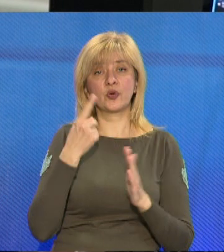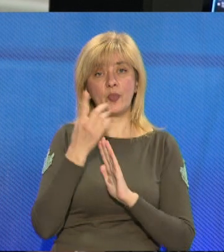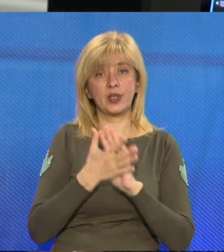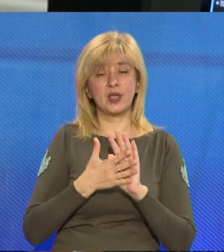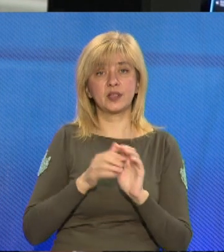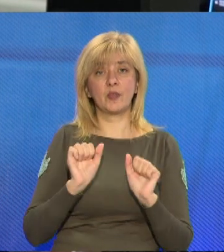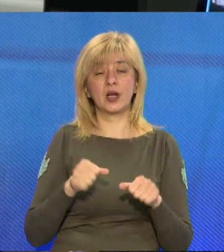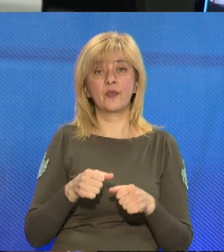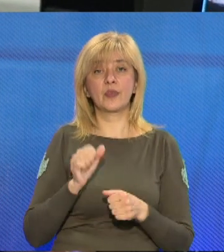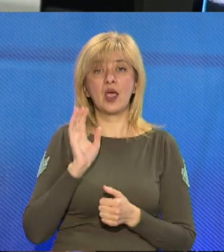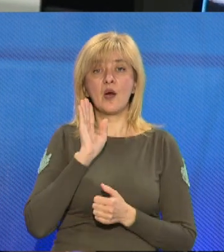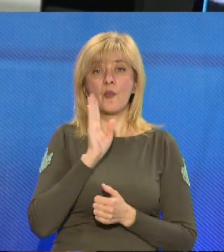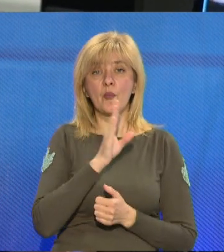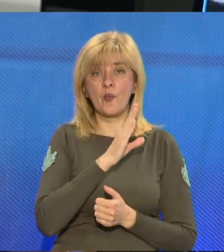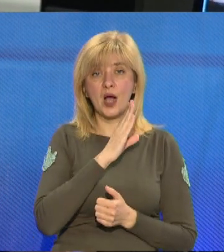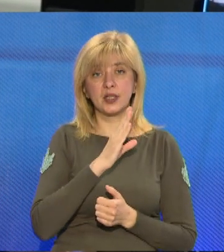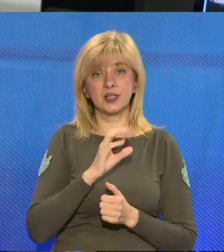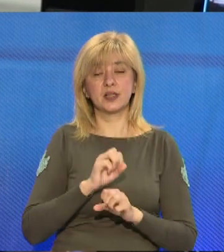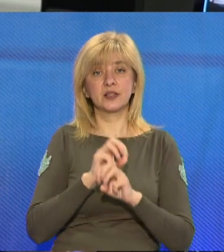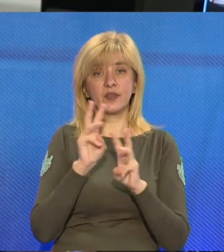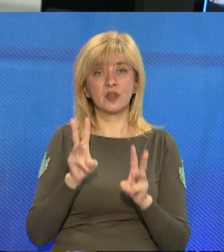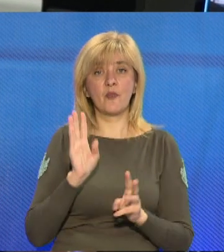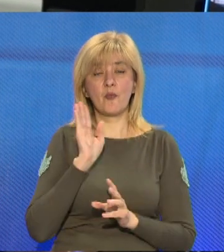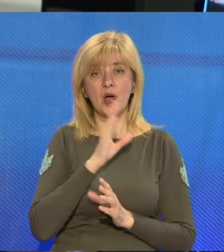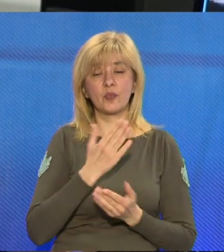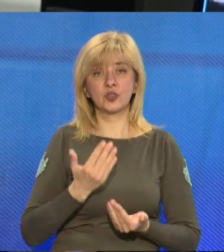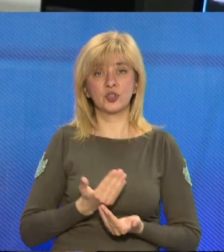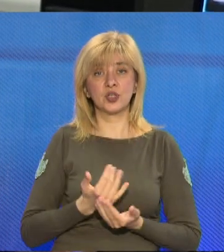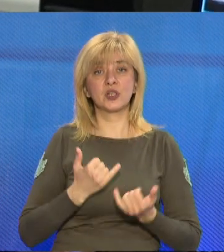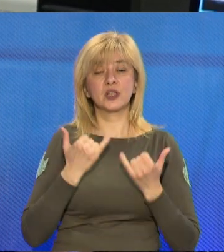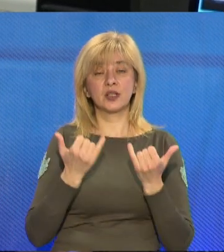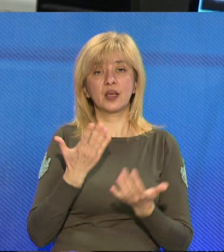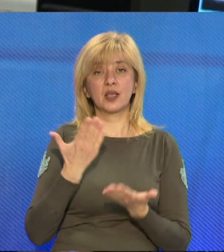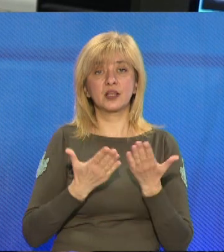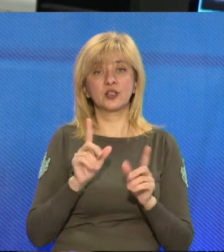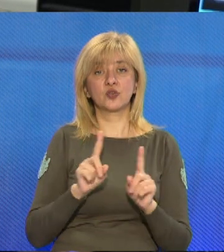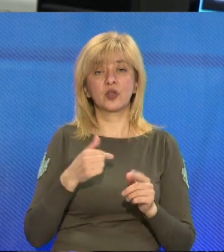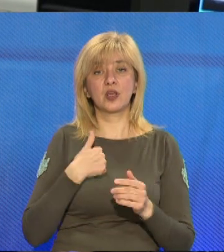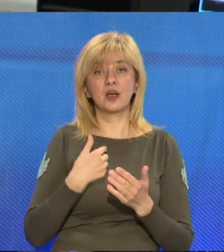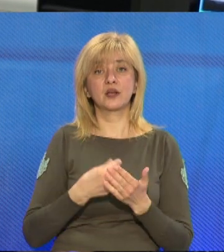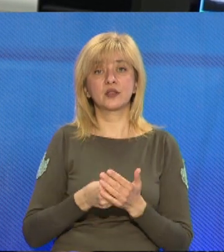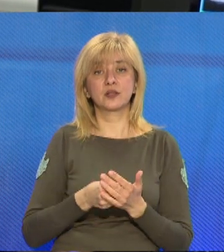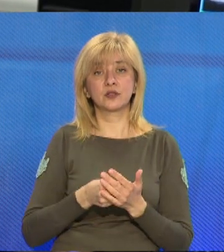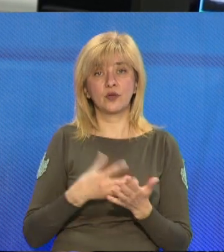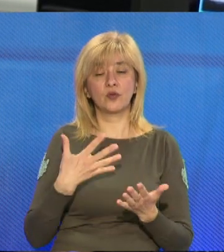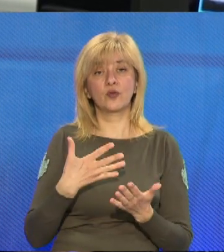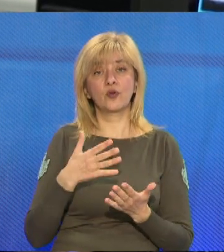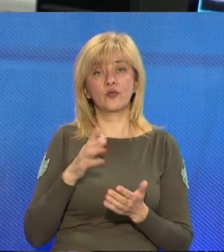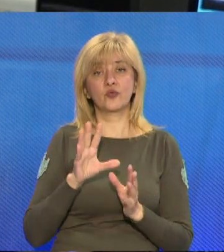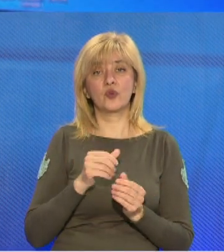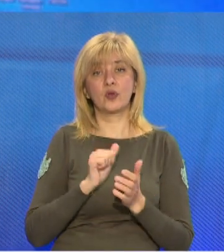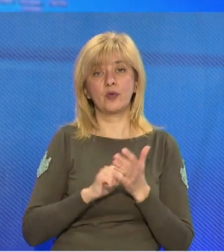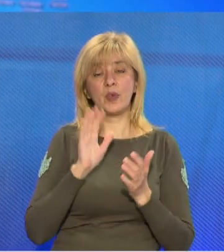Матерью непресвятой, мамой жизнь осенена. Если что-нибудь я стою, все от мамы, все